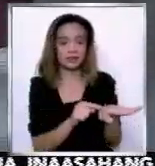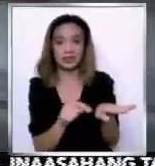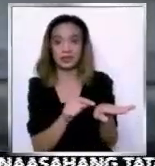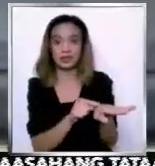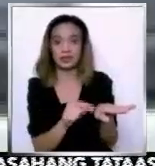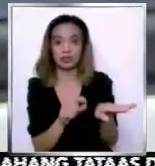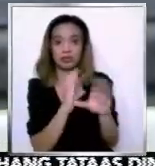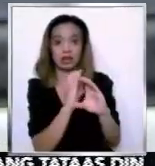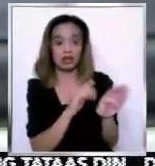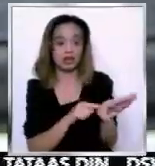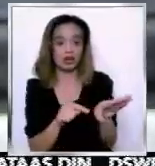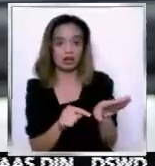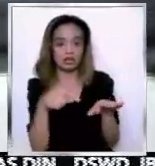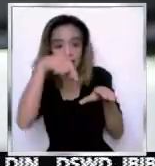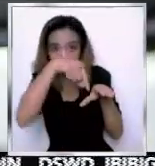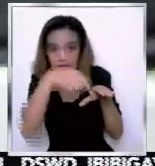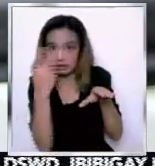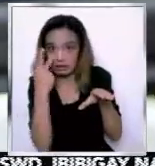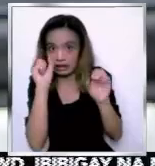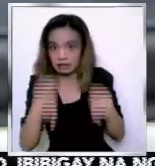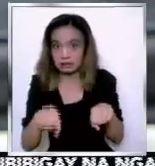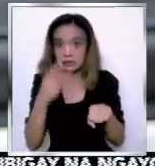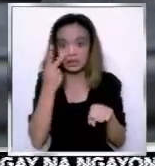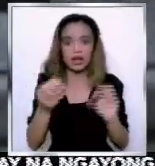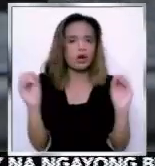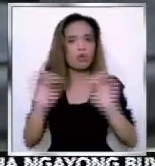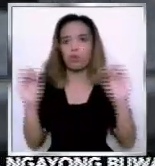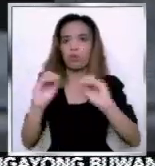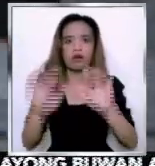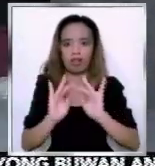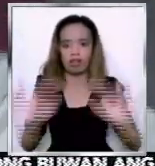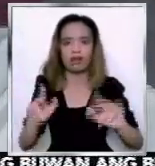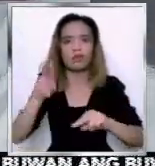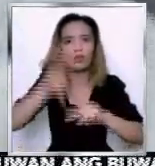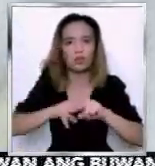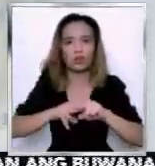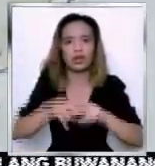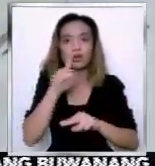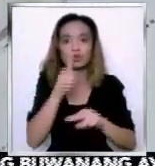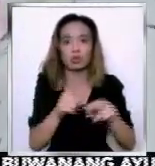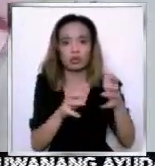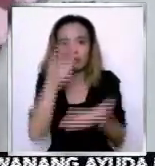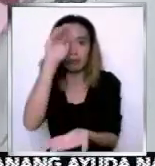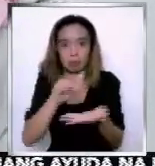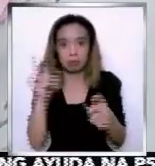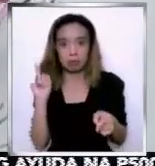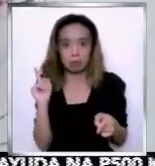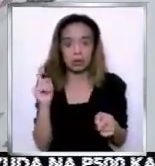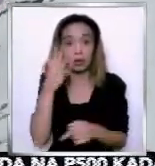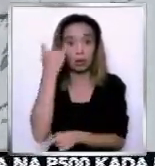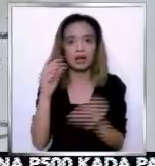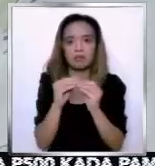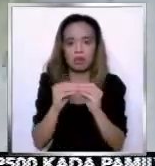loob, makikita natin na wala ng upuan at talagang binawasan na ng gamit dito para mas gumaan